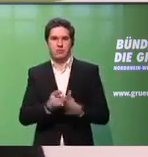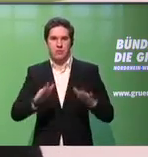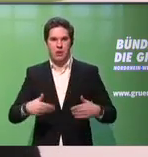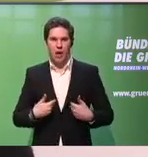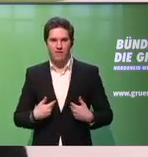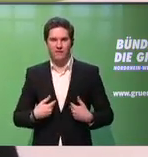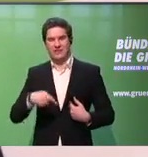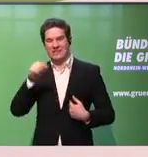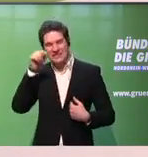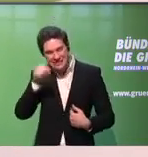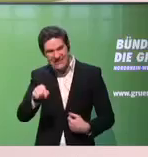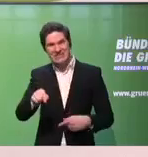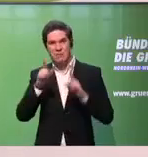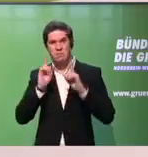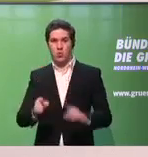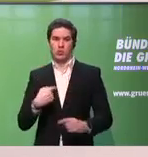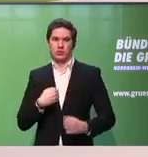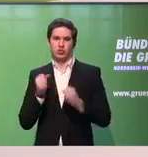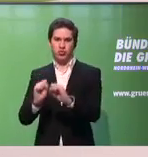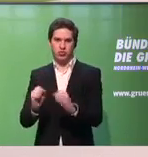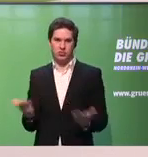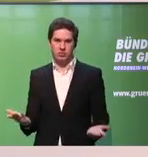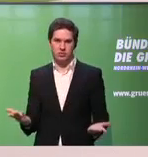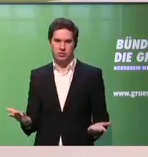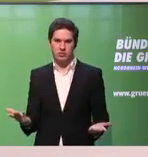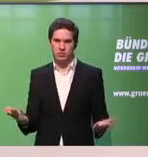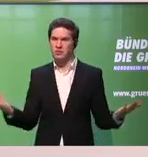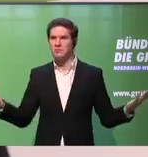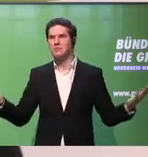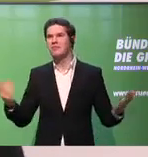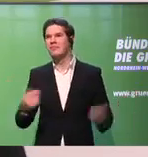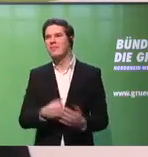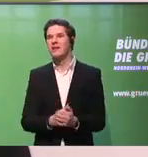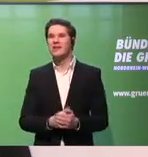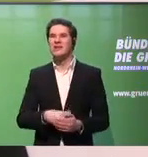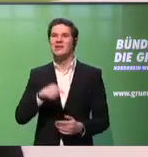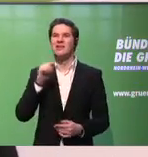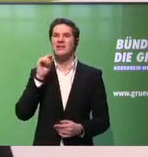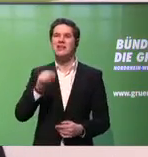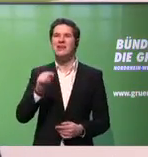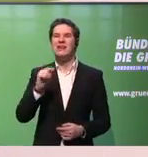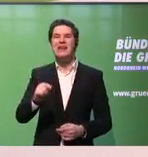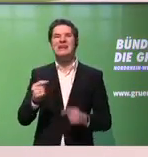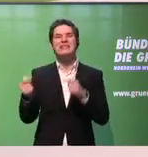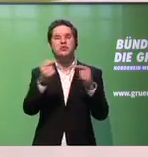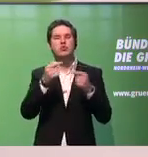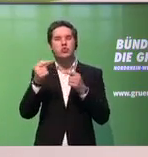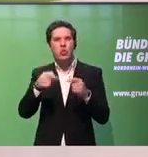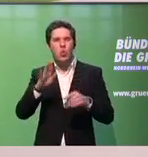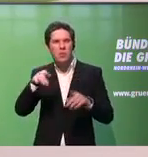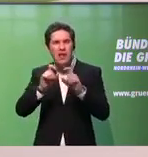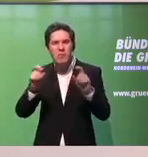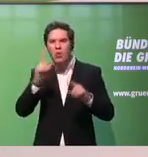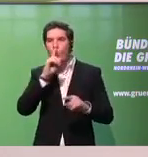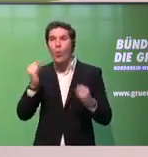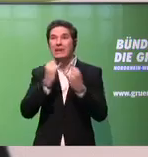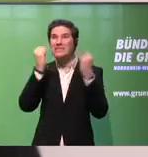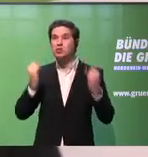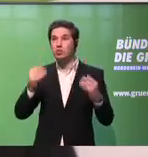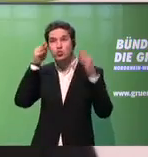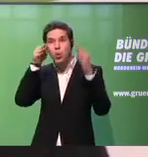was verteidigungswürdig ist. Ich denke nicht, dass man diese Diskussion rein institutionell führen sollte. Ein Beispiel.